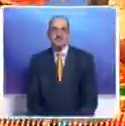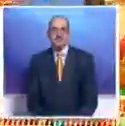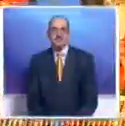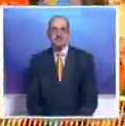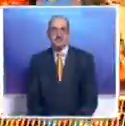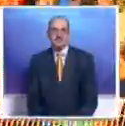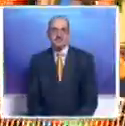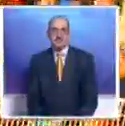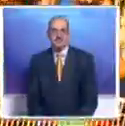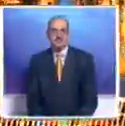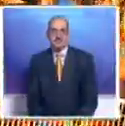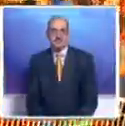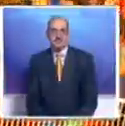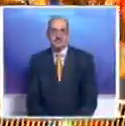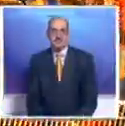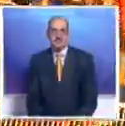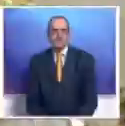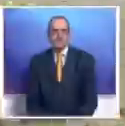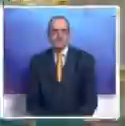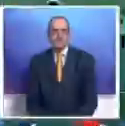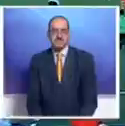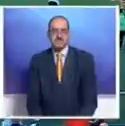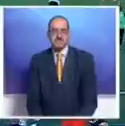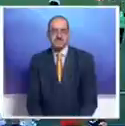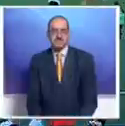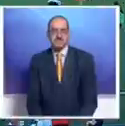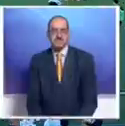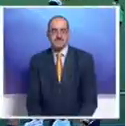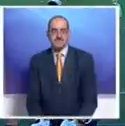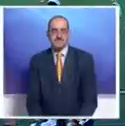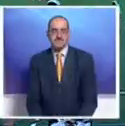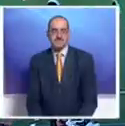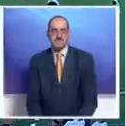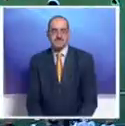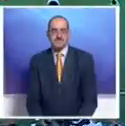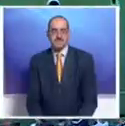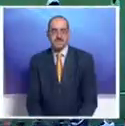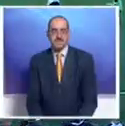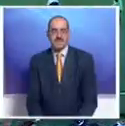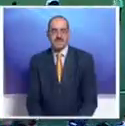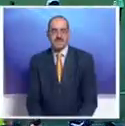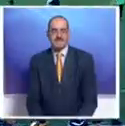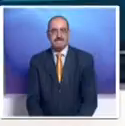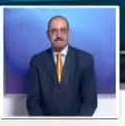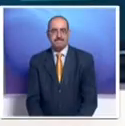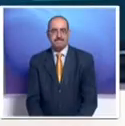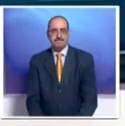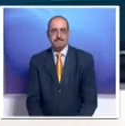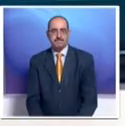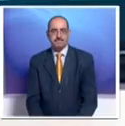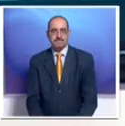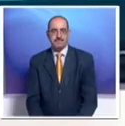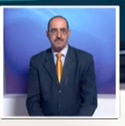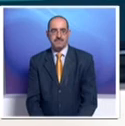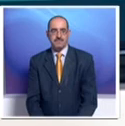هدف ثاني قبل نهاية الشوط الثاني، والمقابلة بفوز شبيبة بجاية هنا بملعب.